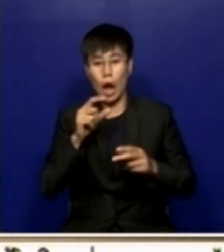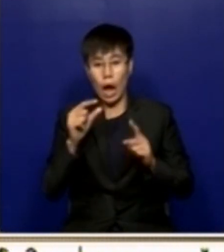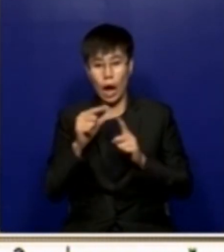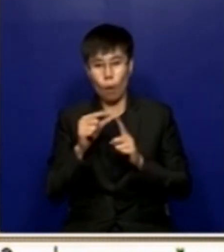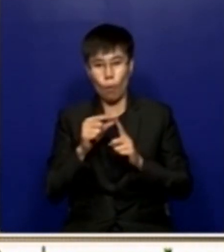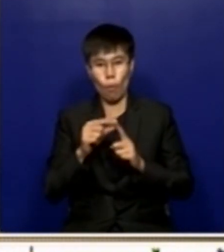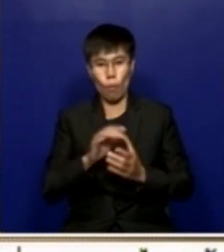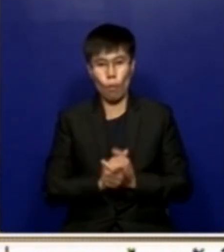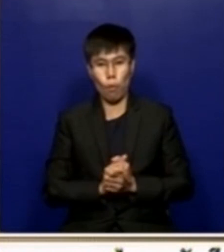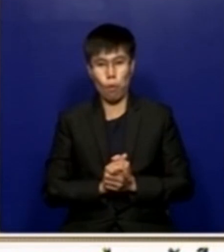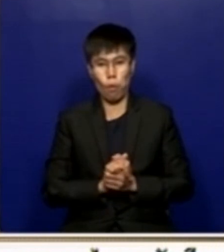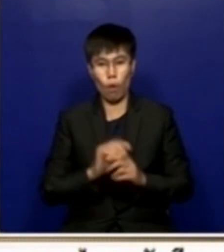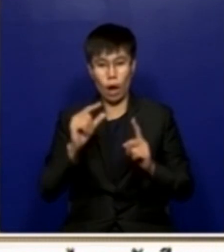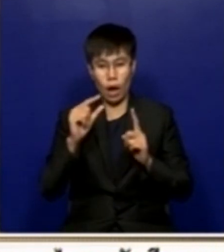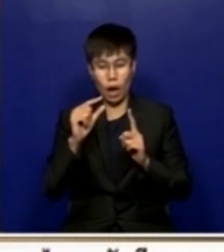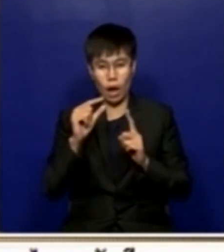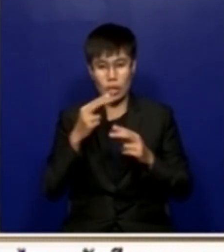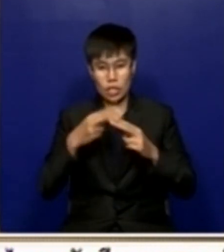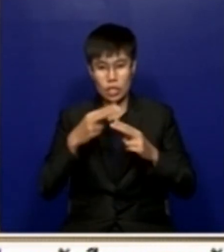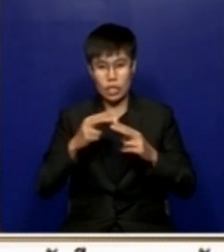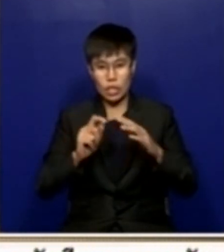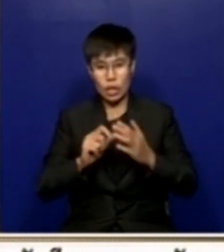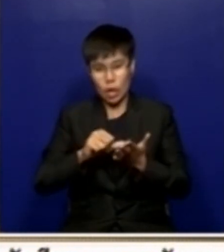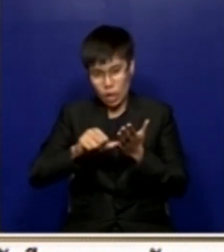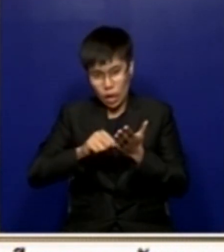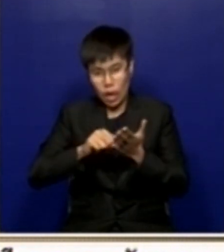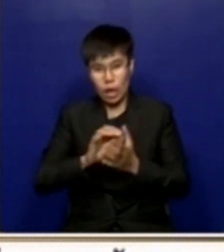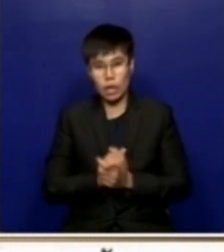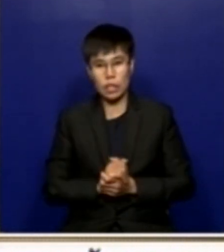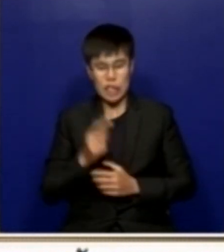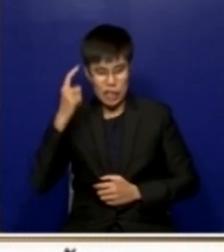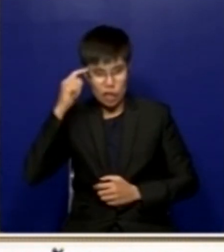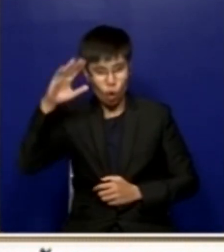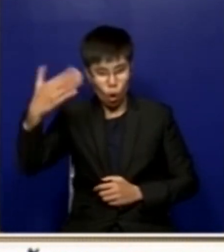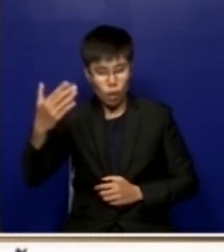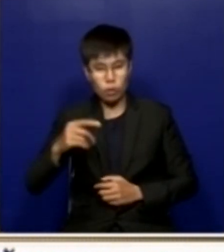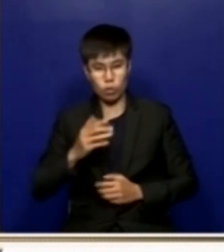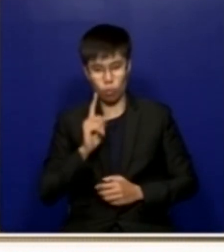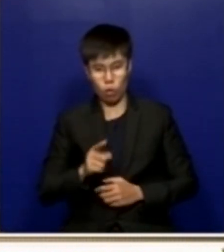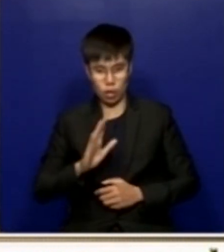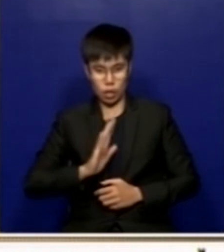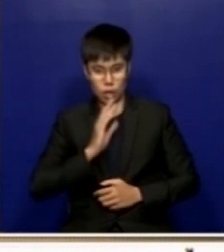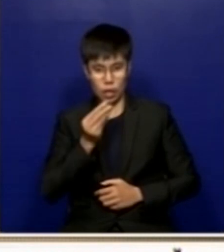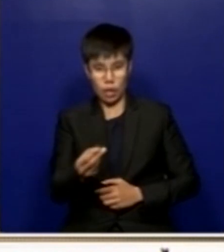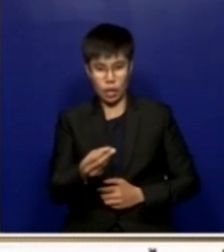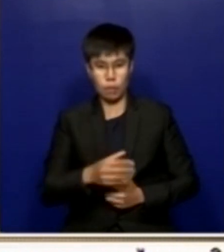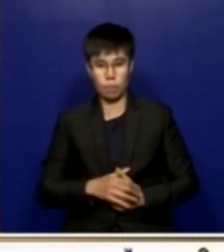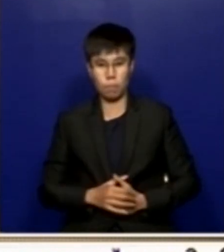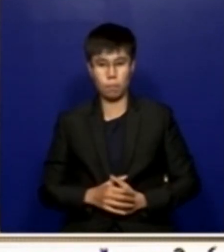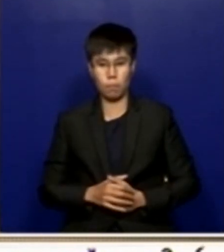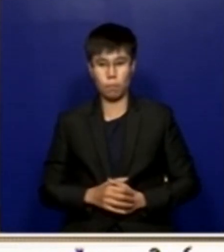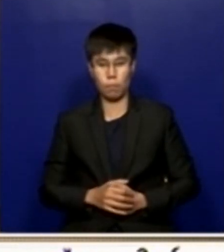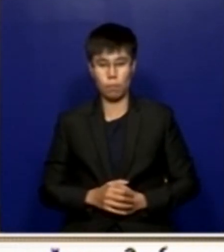ด้วยพูดในสภาอย่างนี้นะครับเราจะต้องให้เกียรติกันนะครับถ้าเกิดท่านที่ประชุมครับ